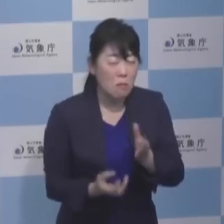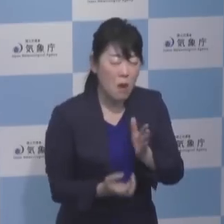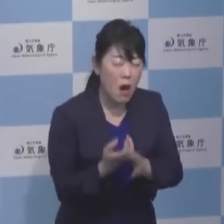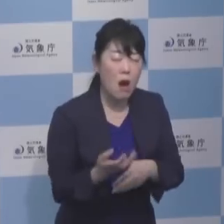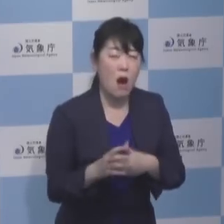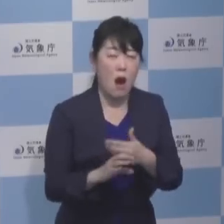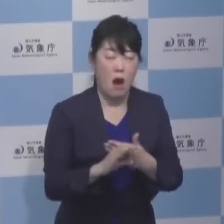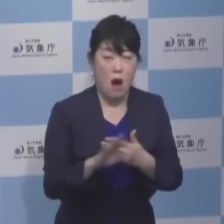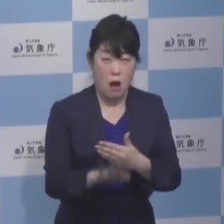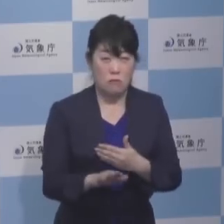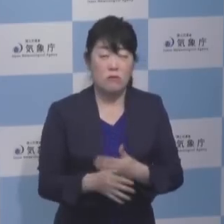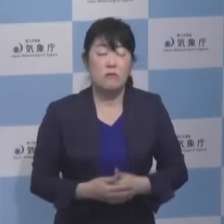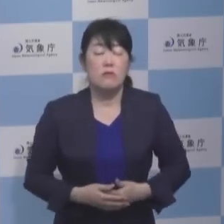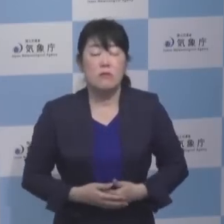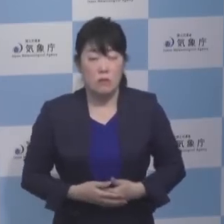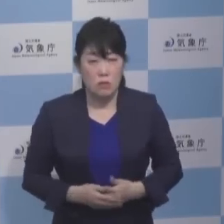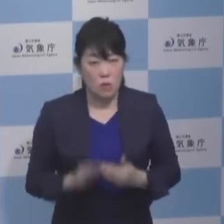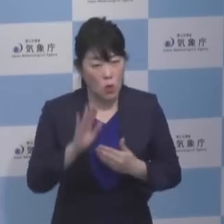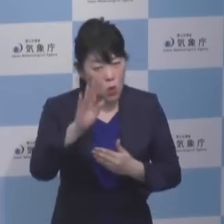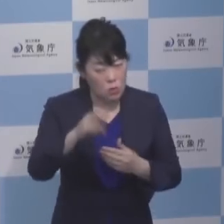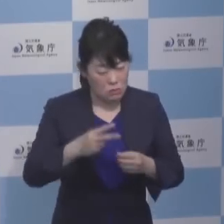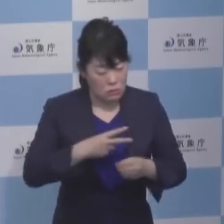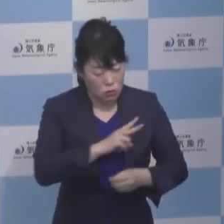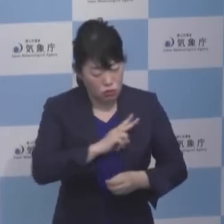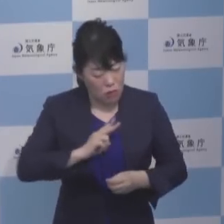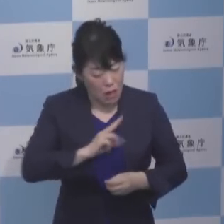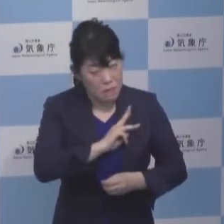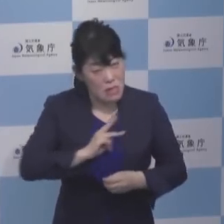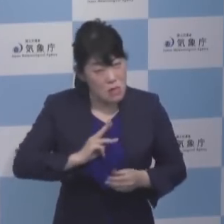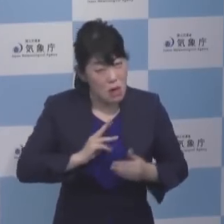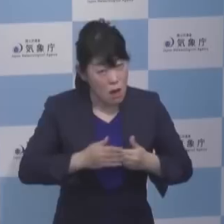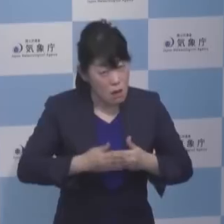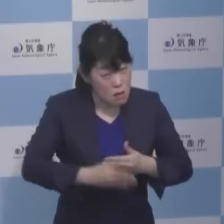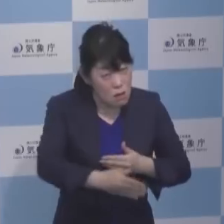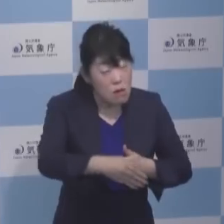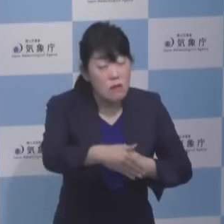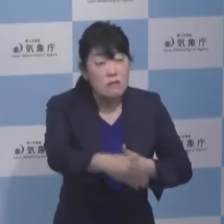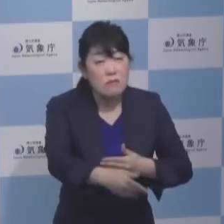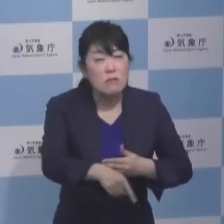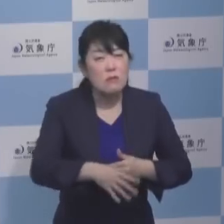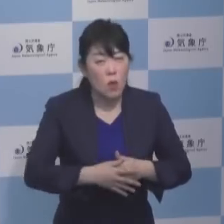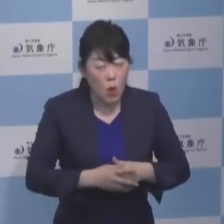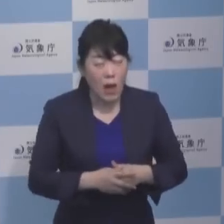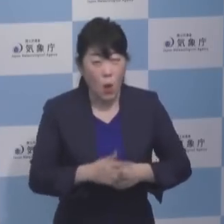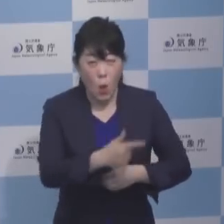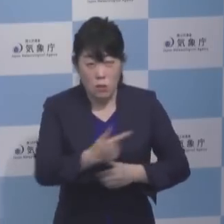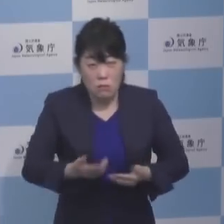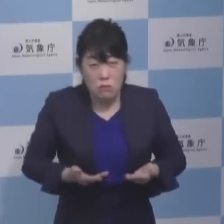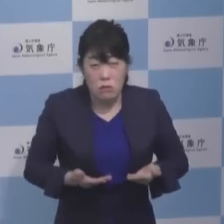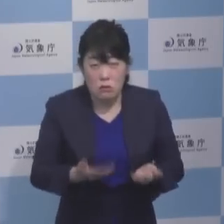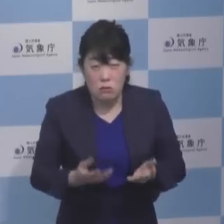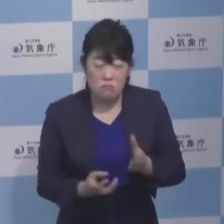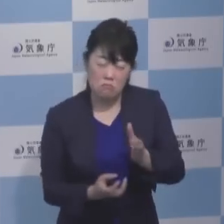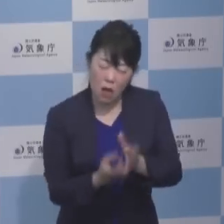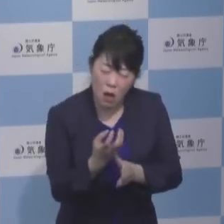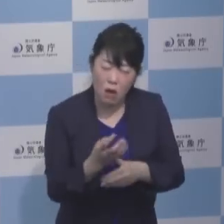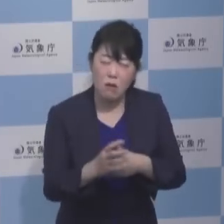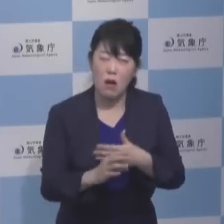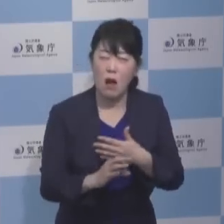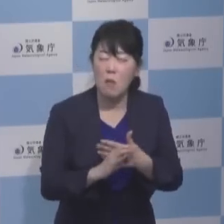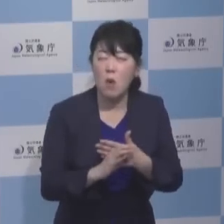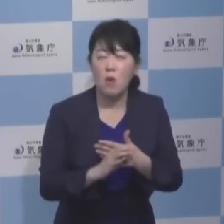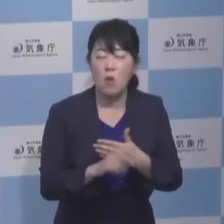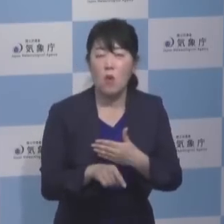特に今後 2,3 日程度は規模の大きな地震が発生することが多くあります。